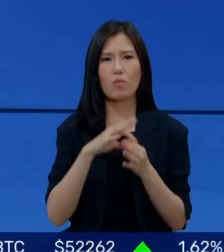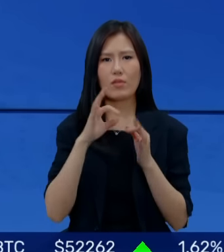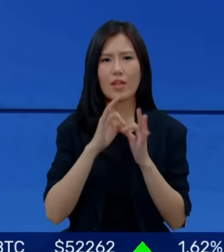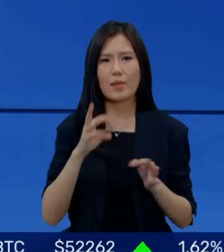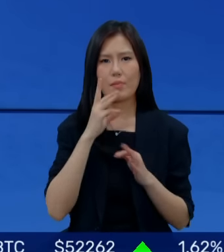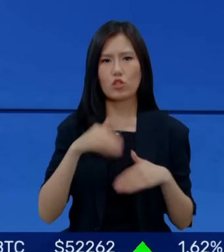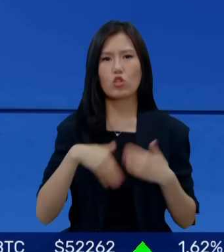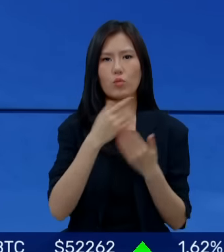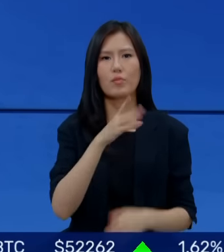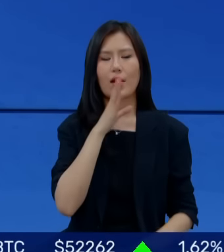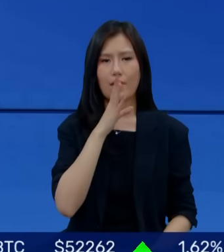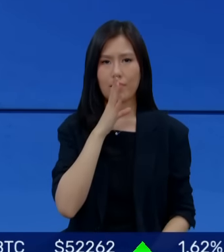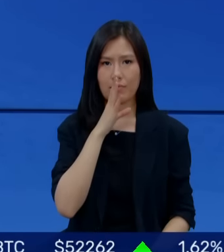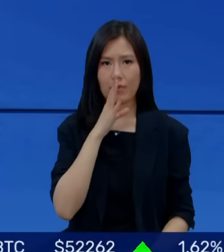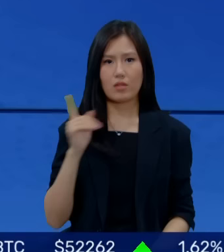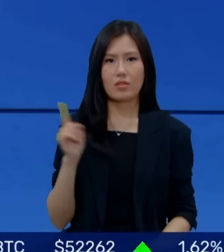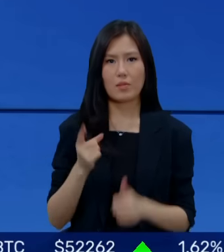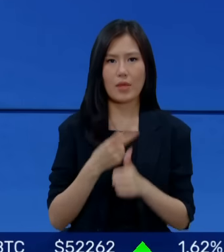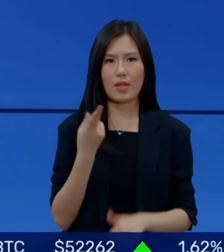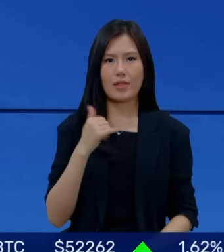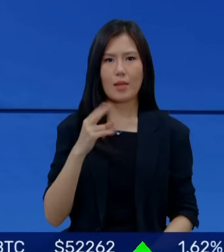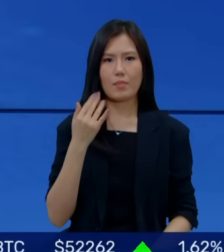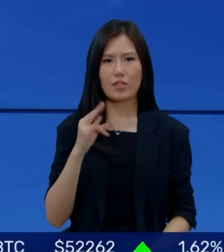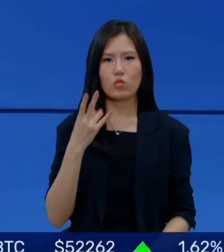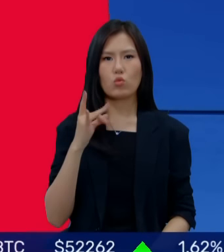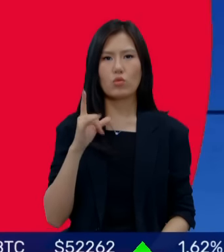мэдээлэл хүргэхээр студид Дамдын Сүрэн ажиллаж байна.